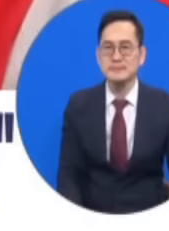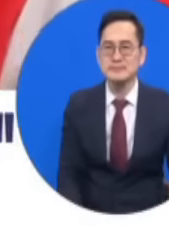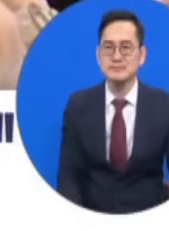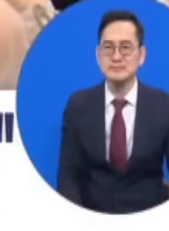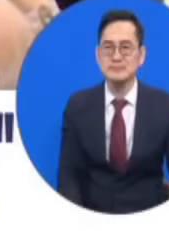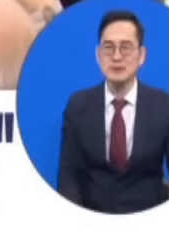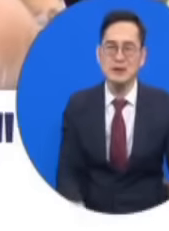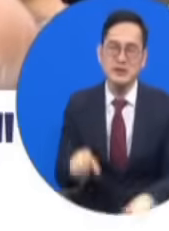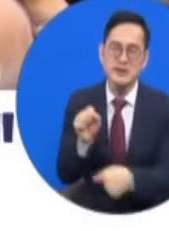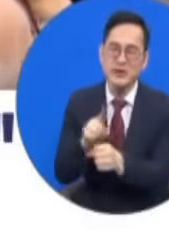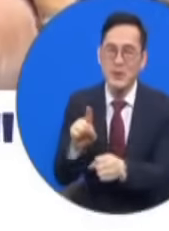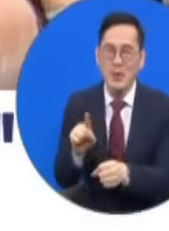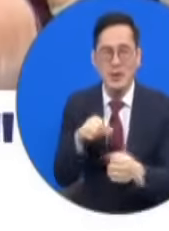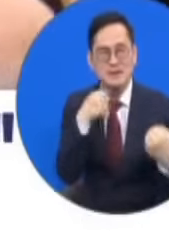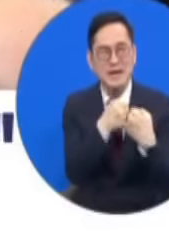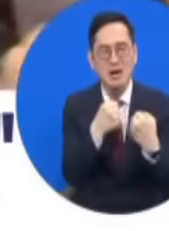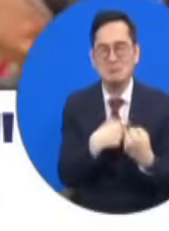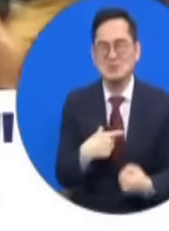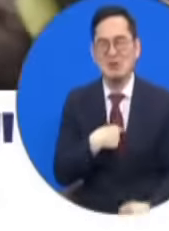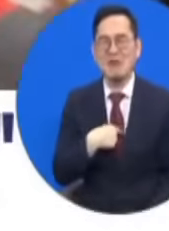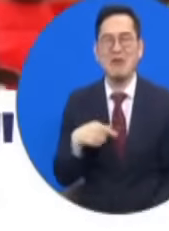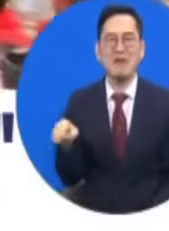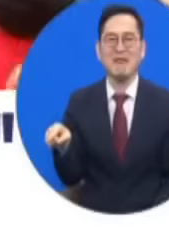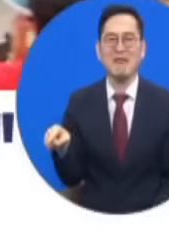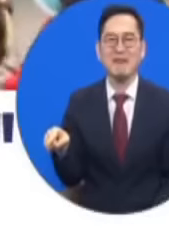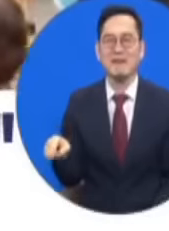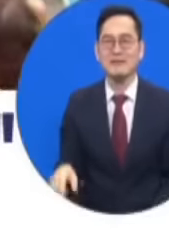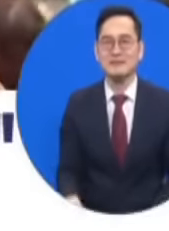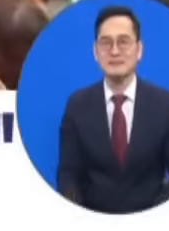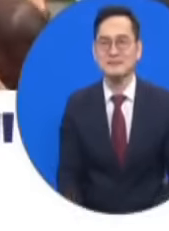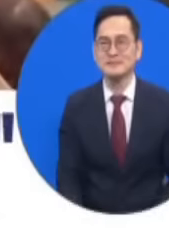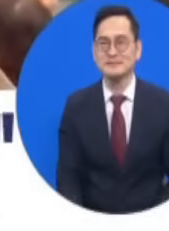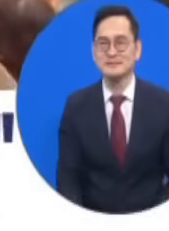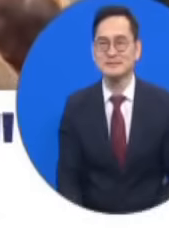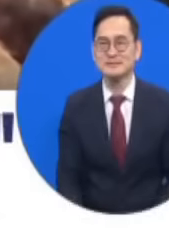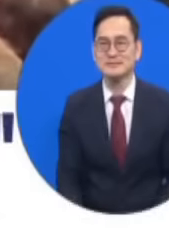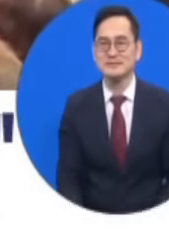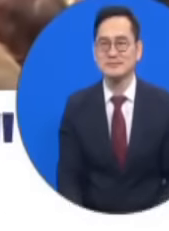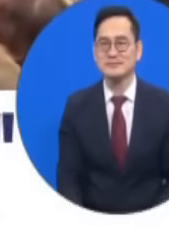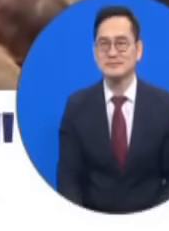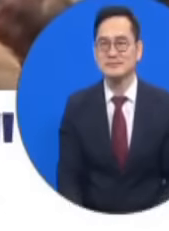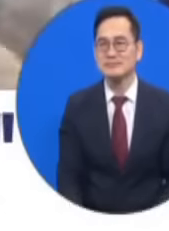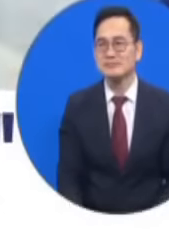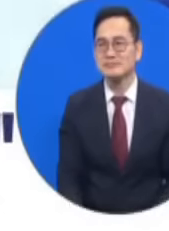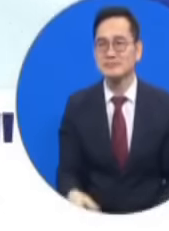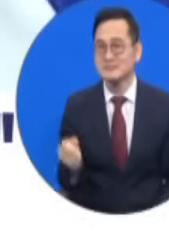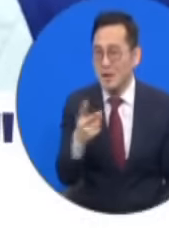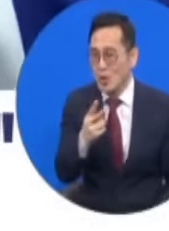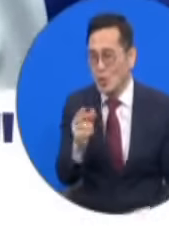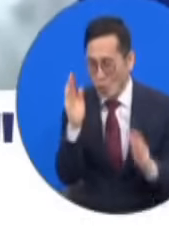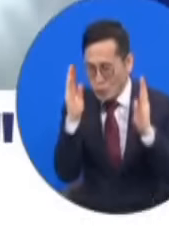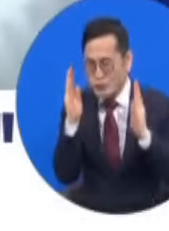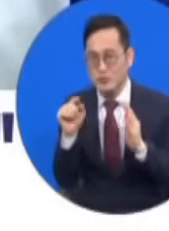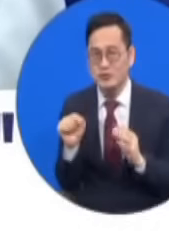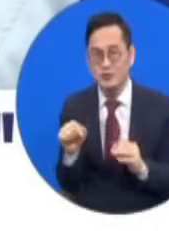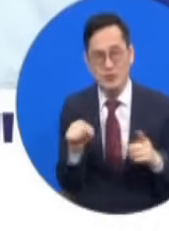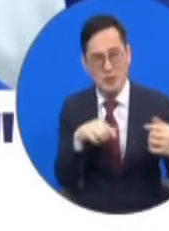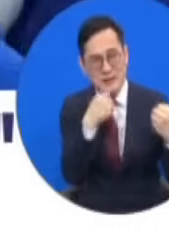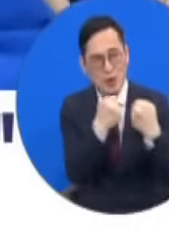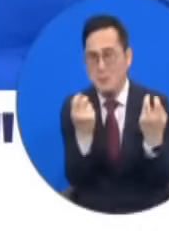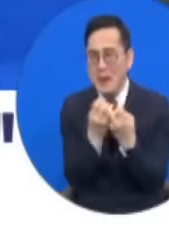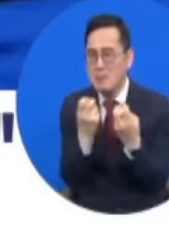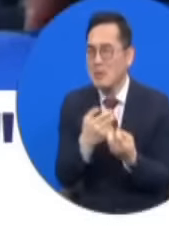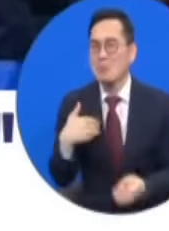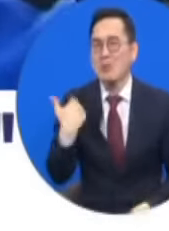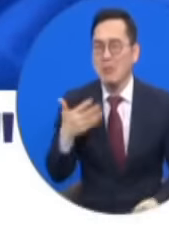성향이 싸움하는 것을 싫어하는 경향이 하나 있었던 것이 있고 두 번째는 미안하지만은 공부를 안 한 분들이 많아서 싸우는 방법도